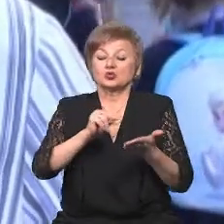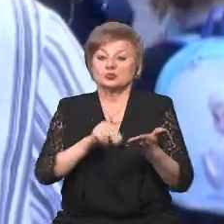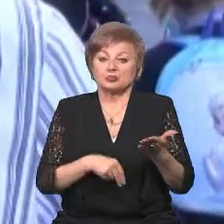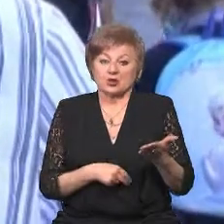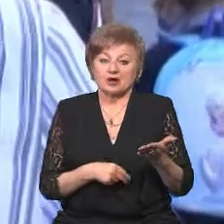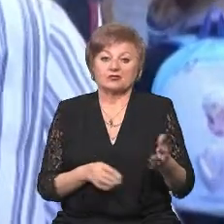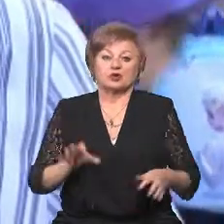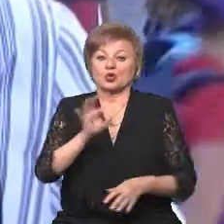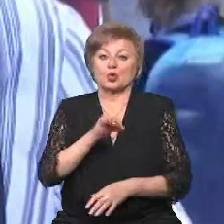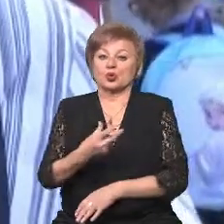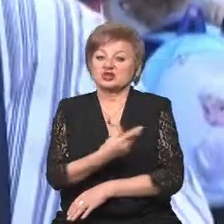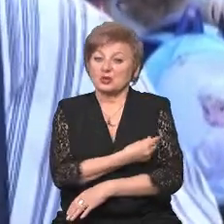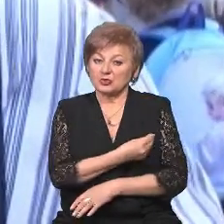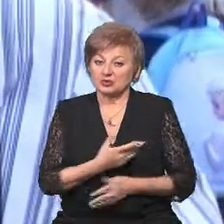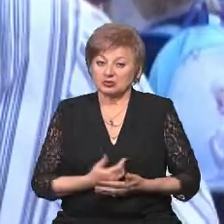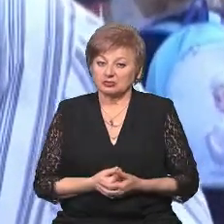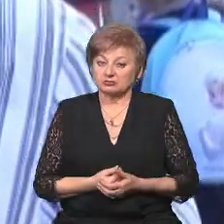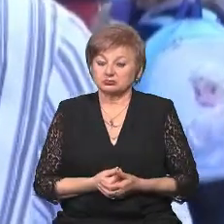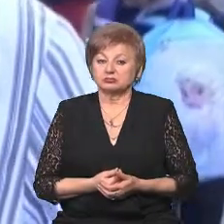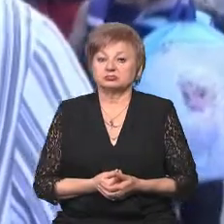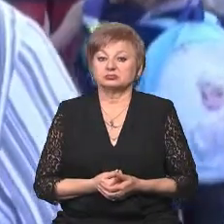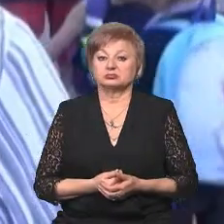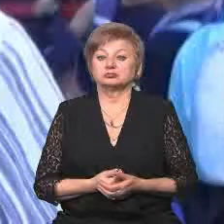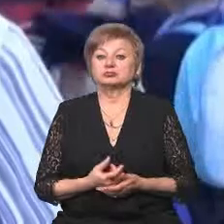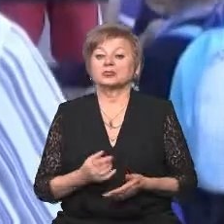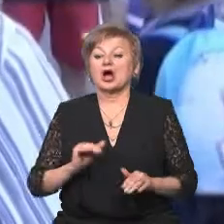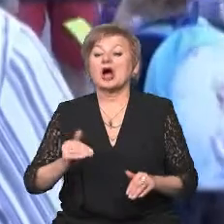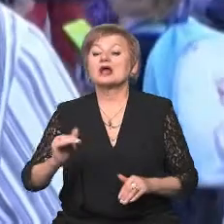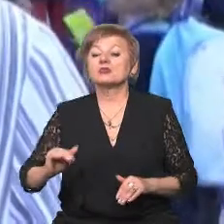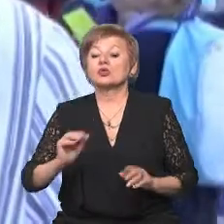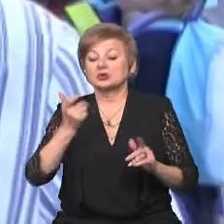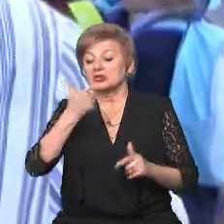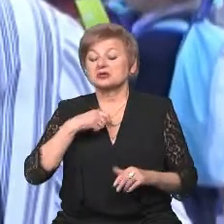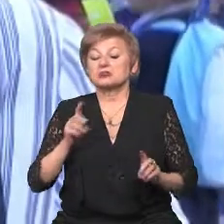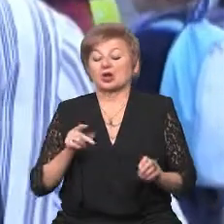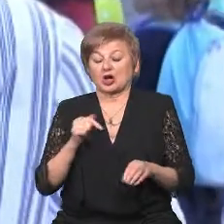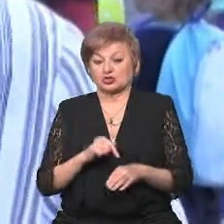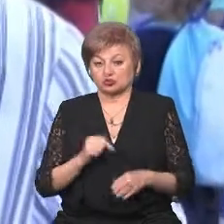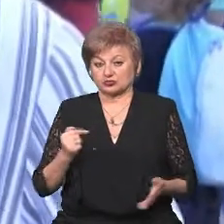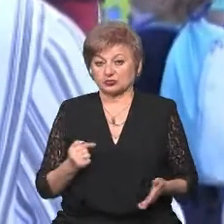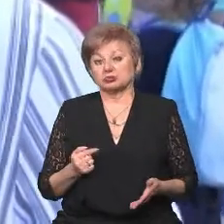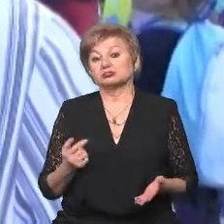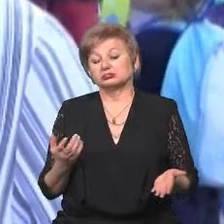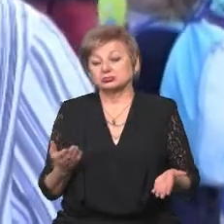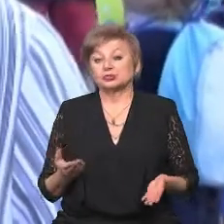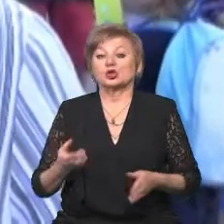про щеплення. Де зараз дитина? Як вона себе почуває? Дитина